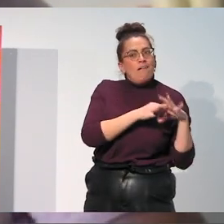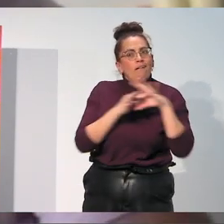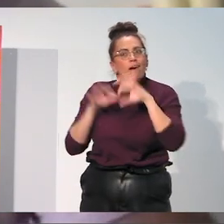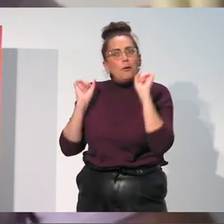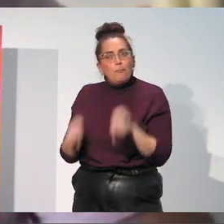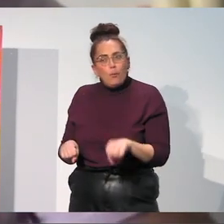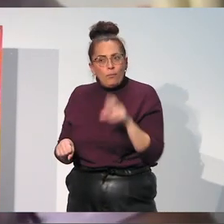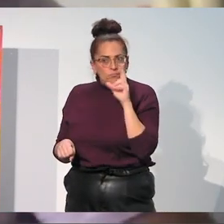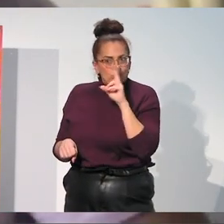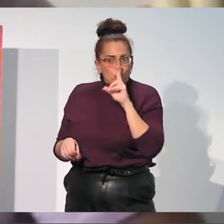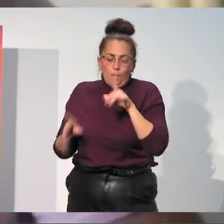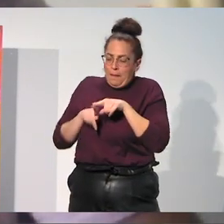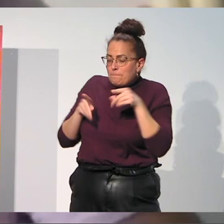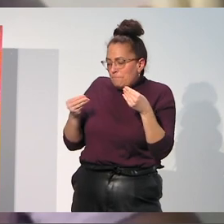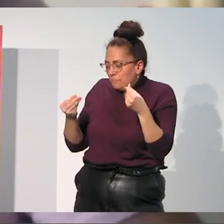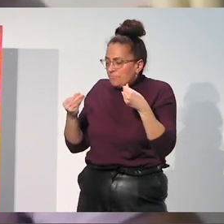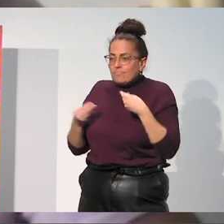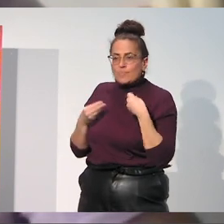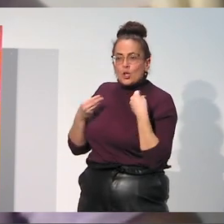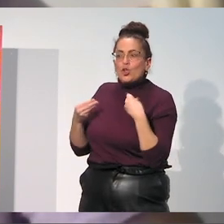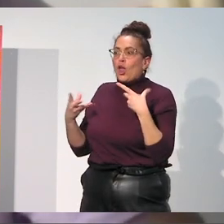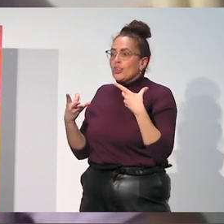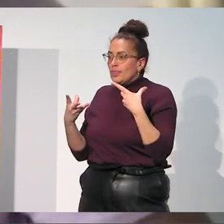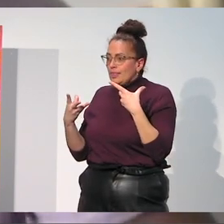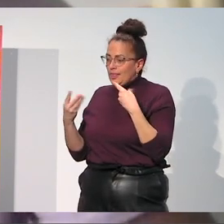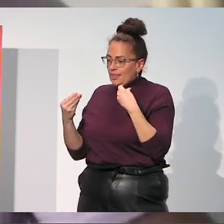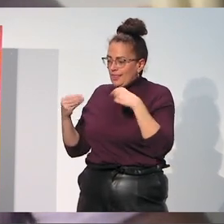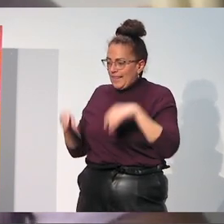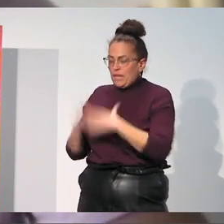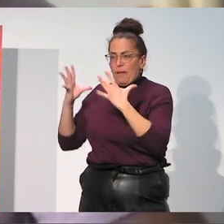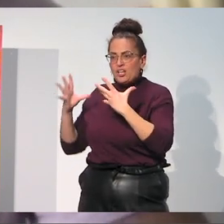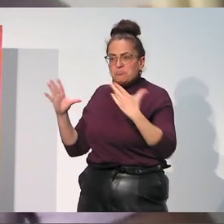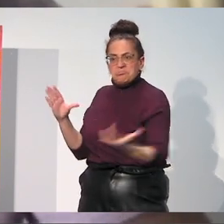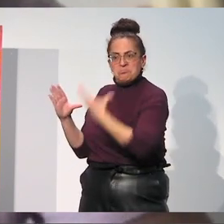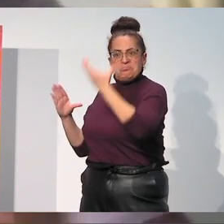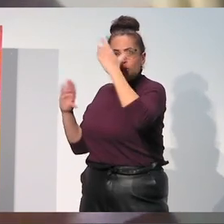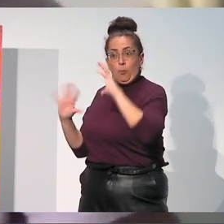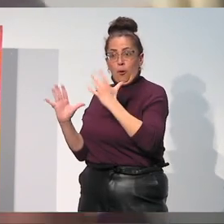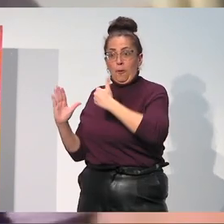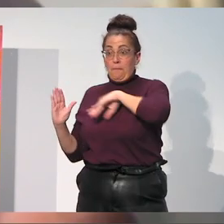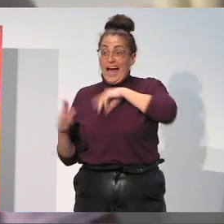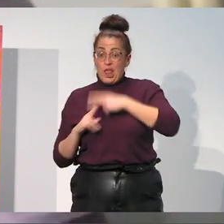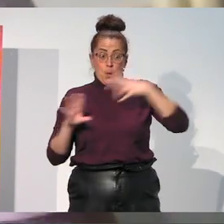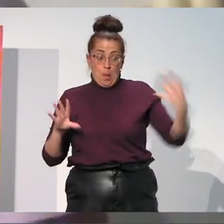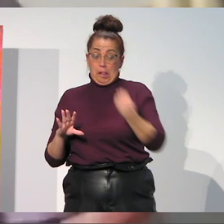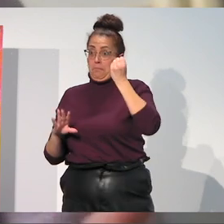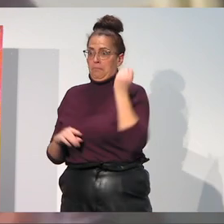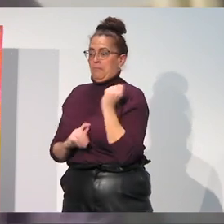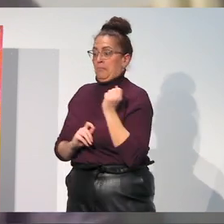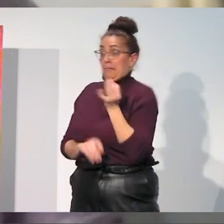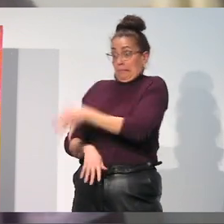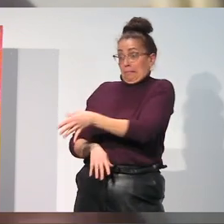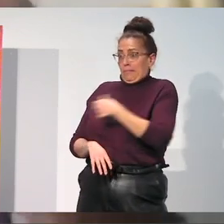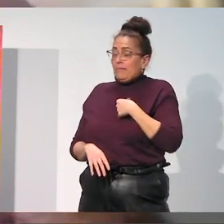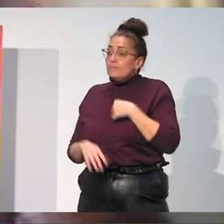pour donner un peu d'épaisseur à cette machine, à cette première machine. Et en plus, il se trouve que mon premier roman s'appelle Le Voyage